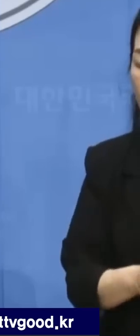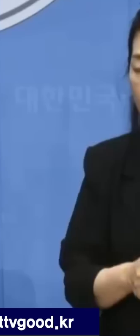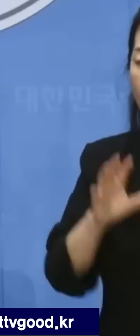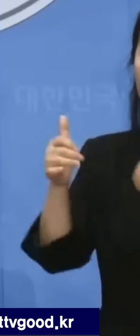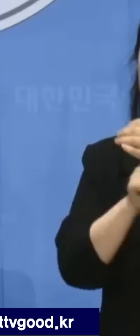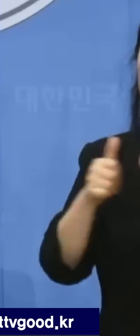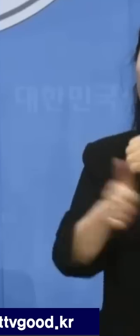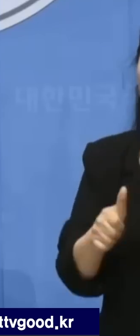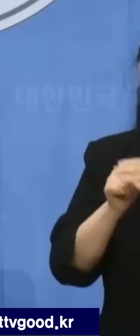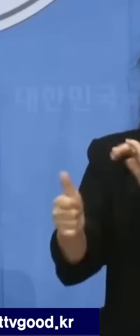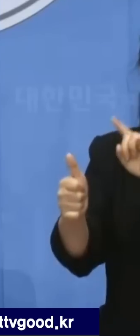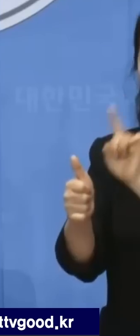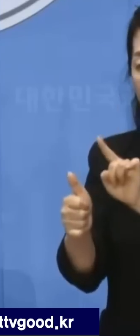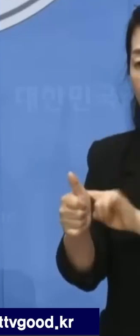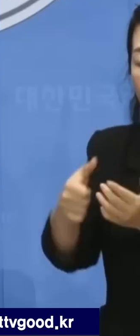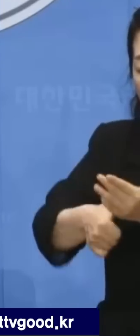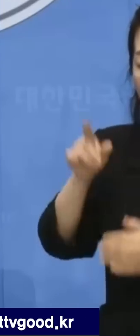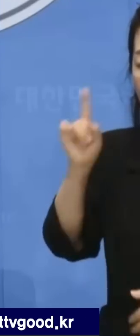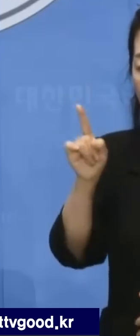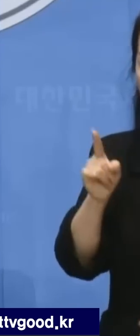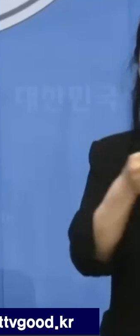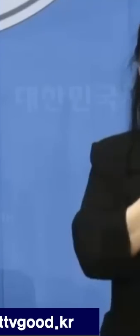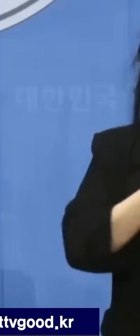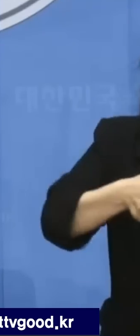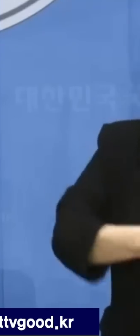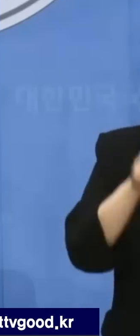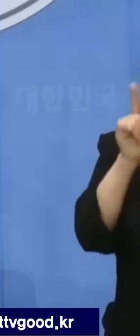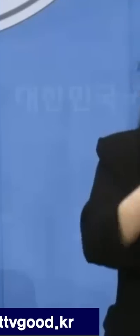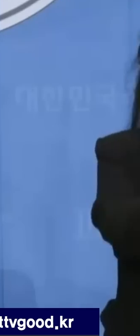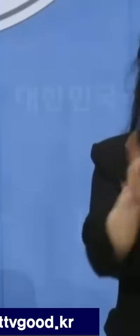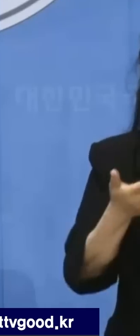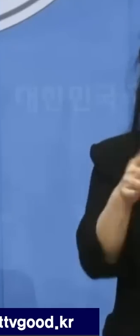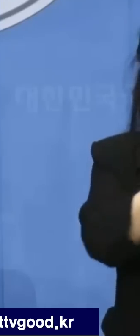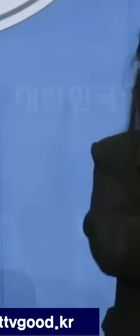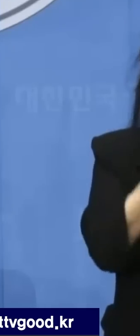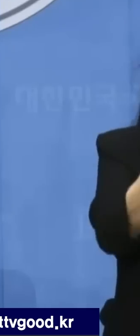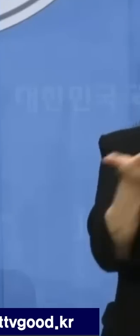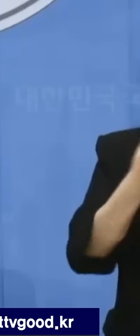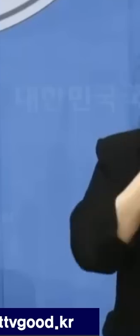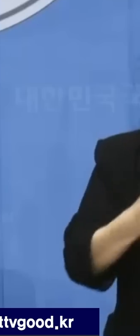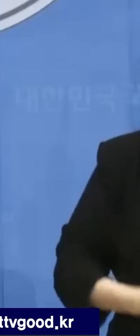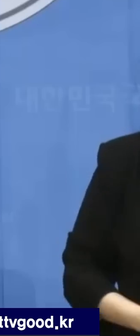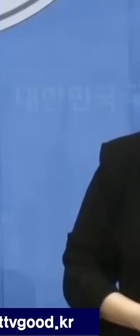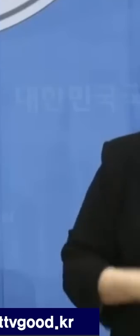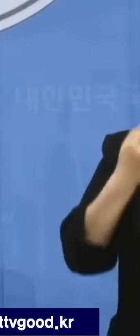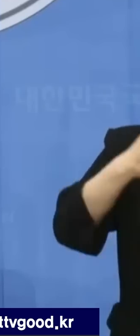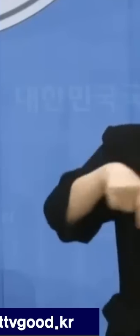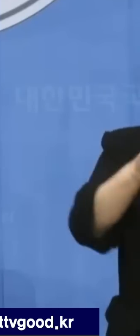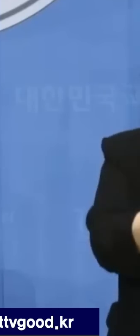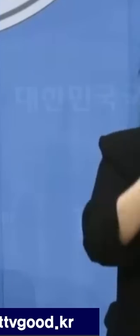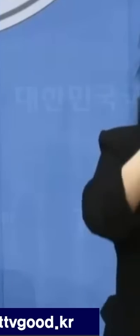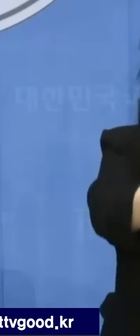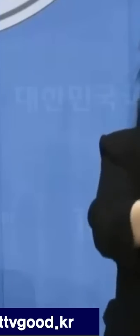표, 당원도 한 표인 민주정당을 만들어야 합니다. 정당 민주화가 민주당의 첫 번째